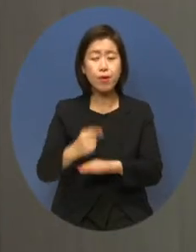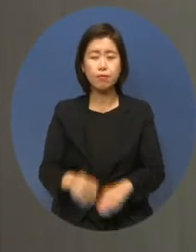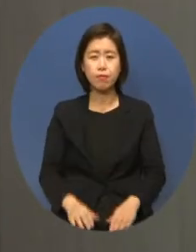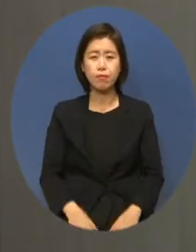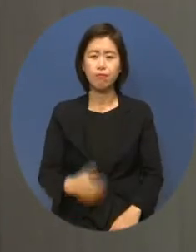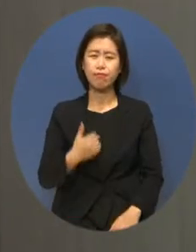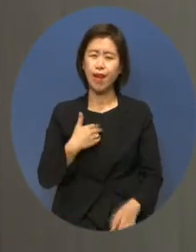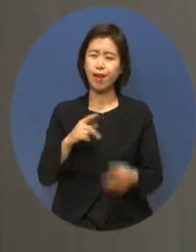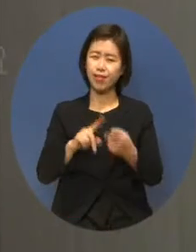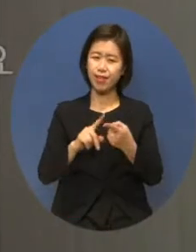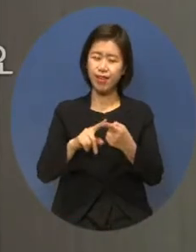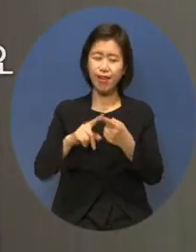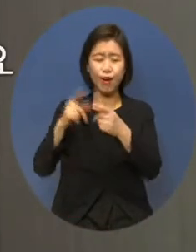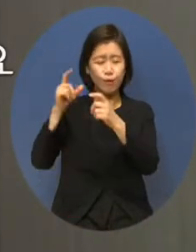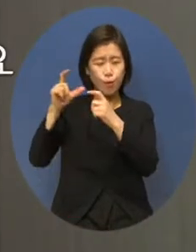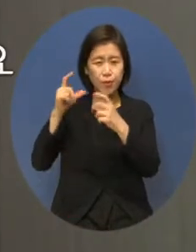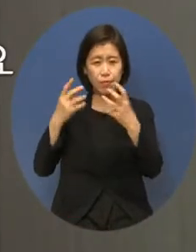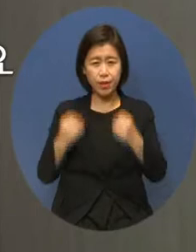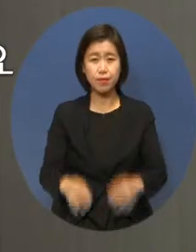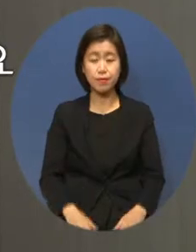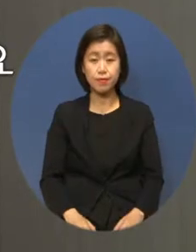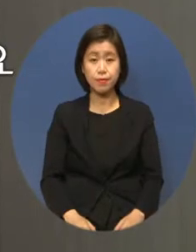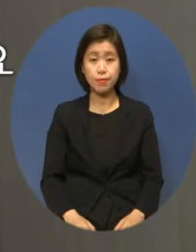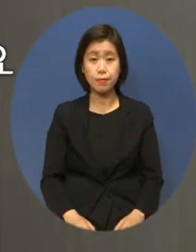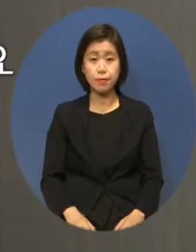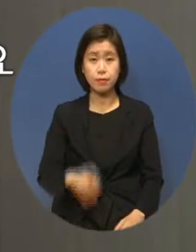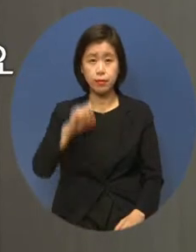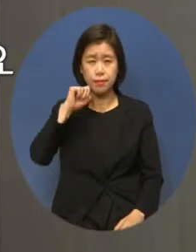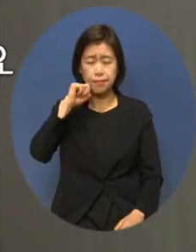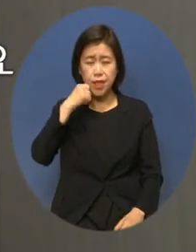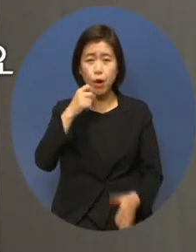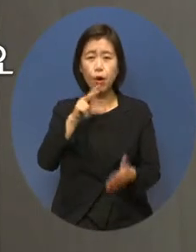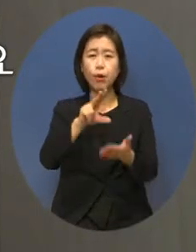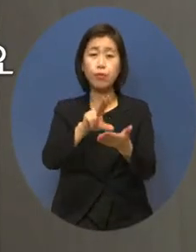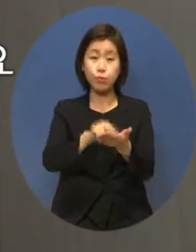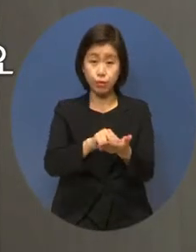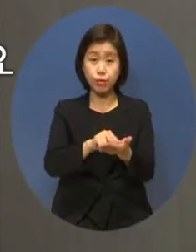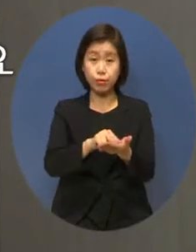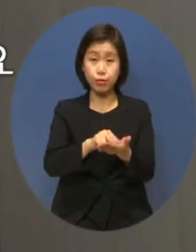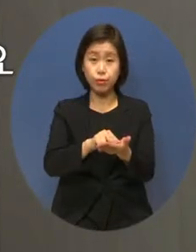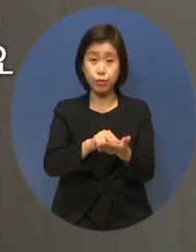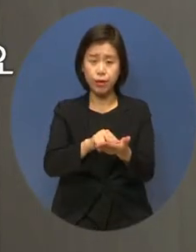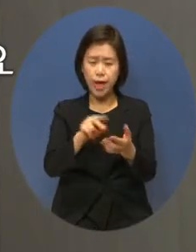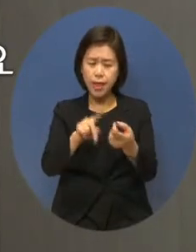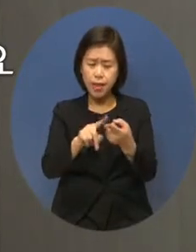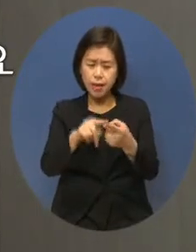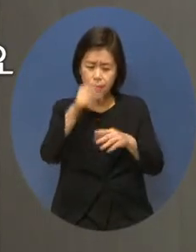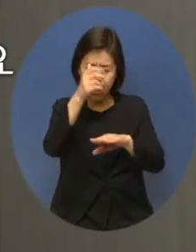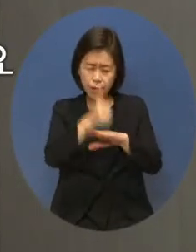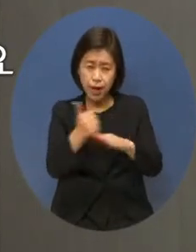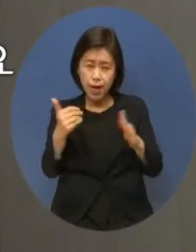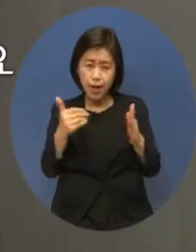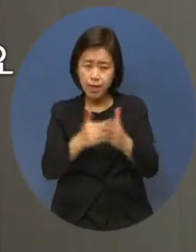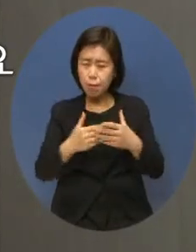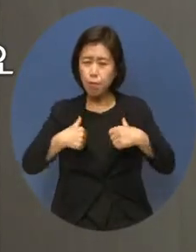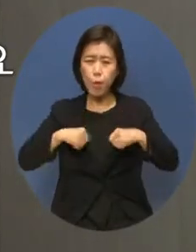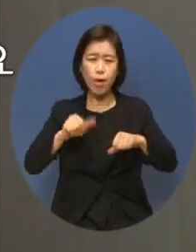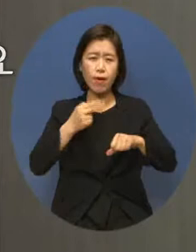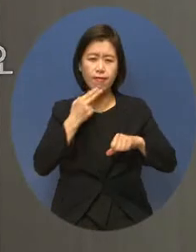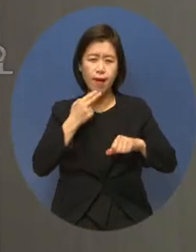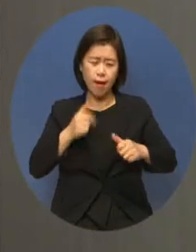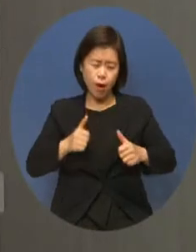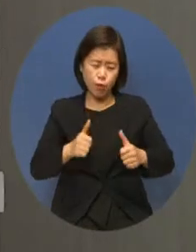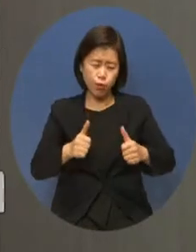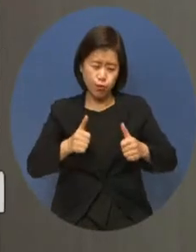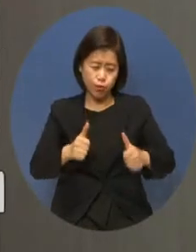저는 어려운 문제를 마지막까지 포기하지 않았던 사람으로 기억되고